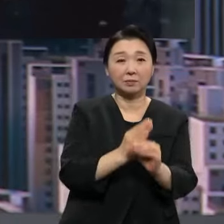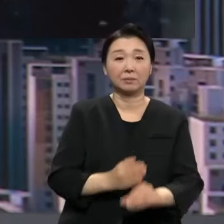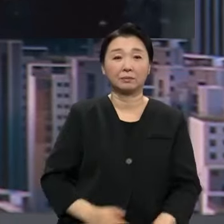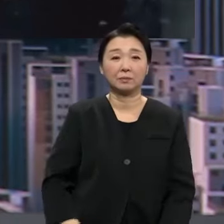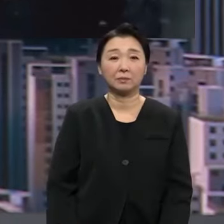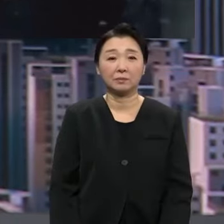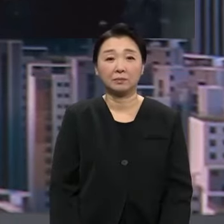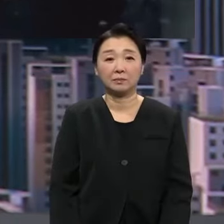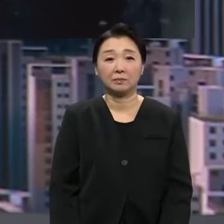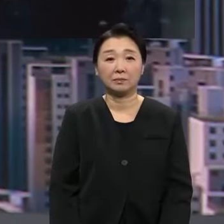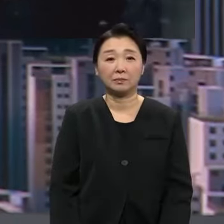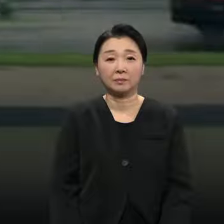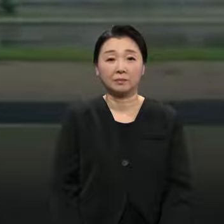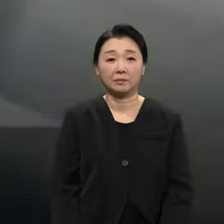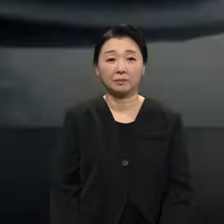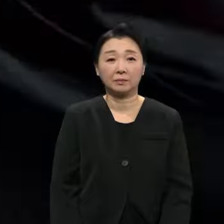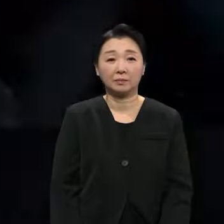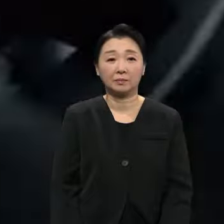김재현 기자입니다.